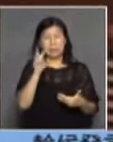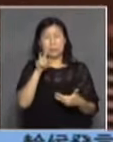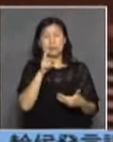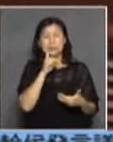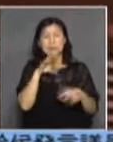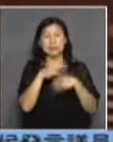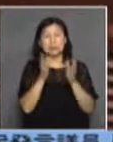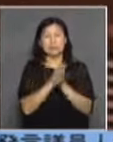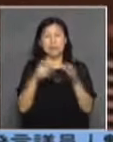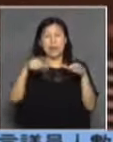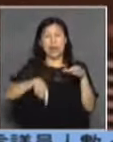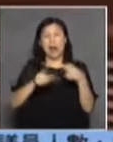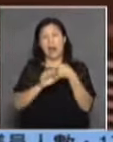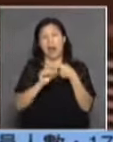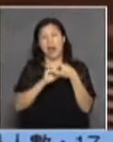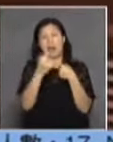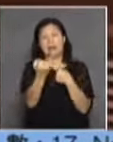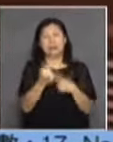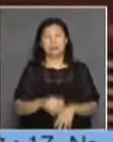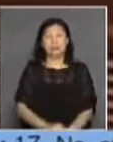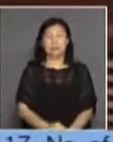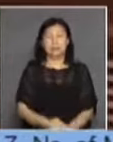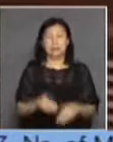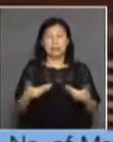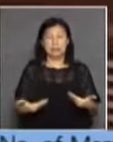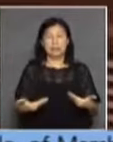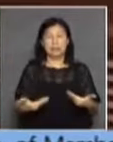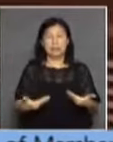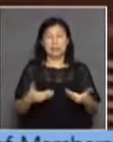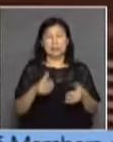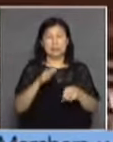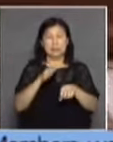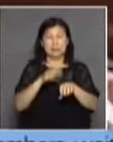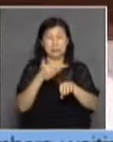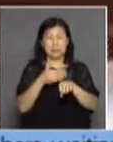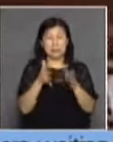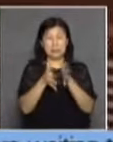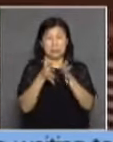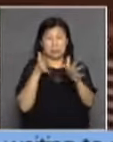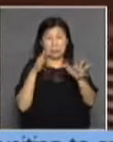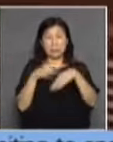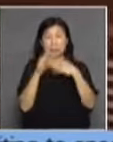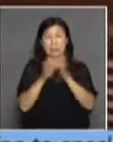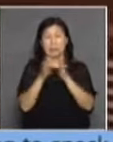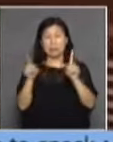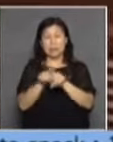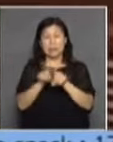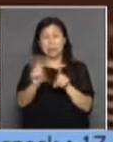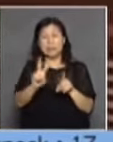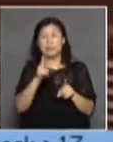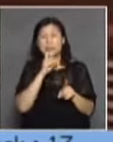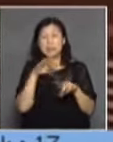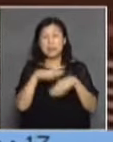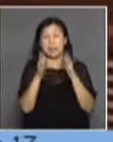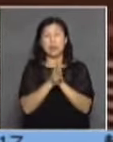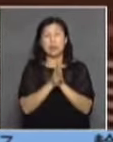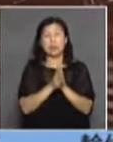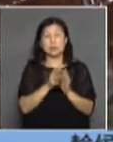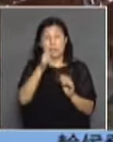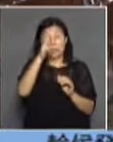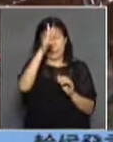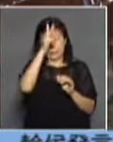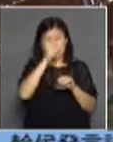陷阱嘅，因為咧今日啱啱好咧就排到咧，就所有嘅建制派絕大多數嘅建制派